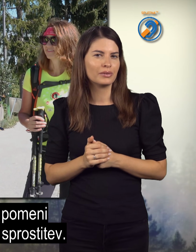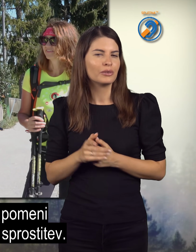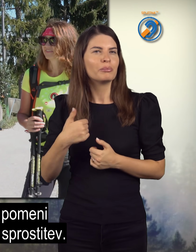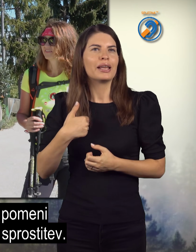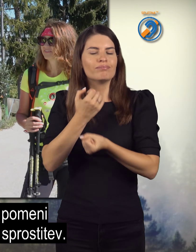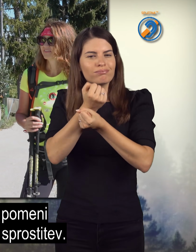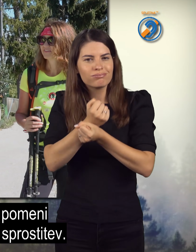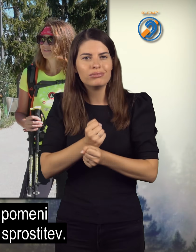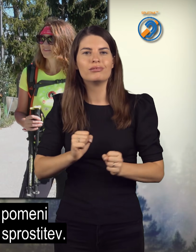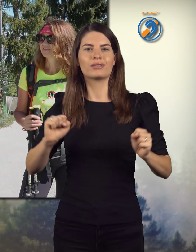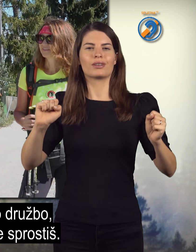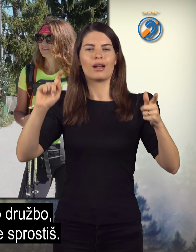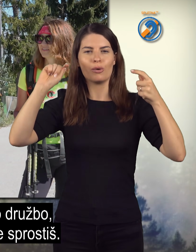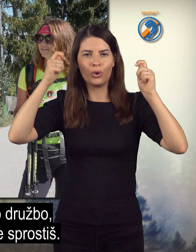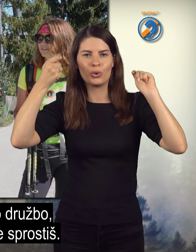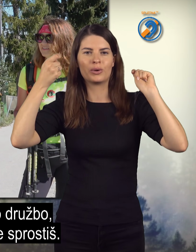sprostitev.